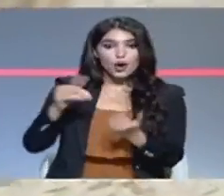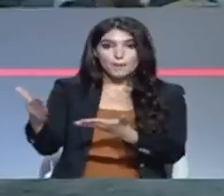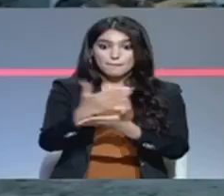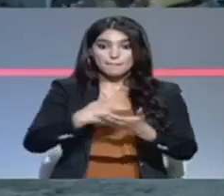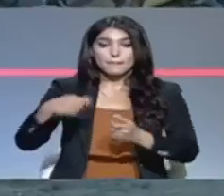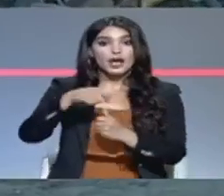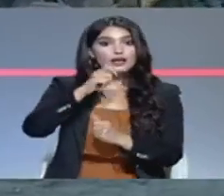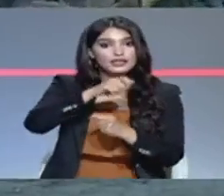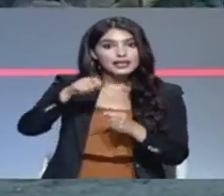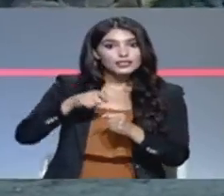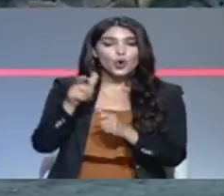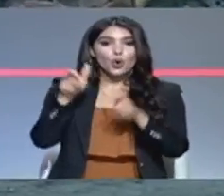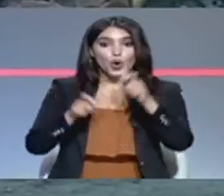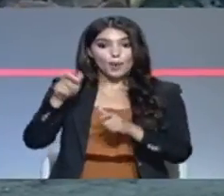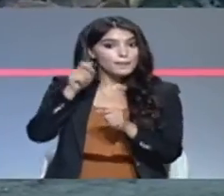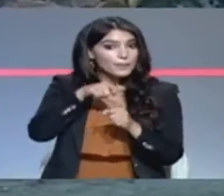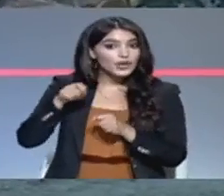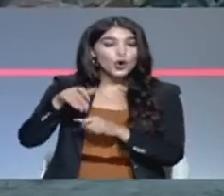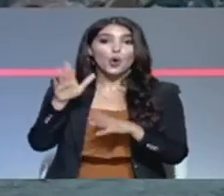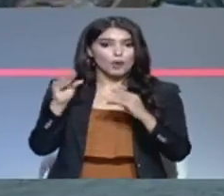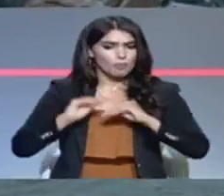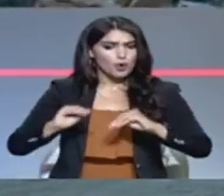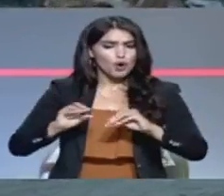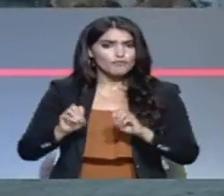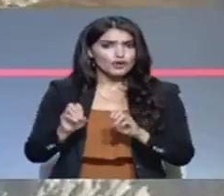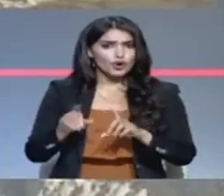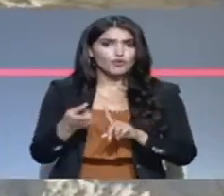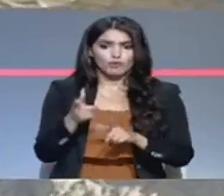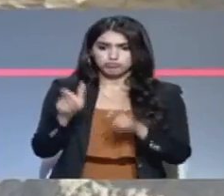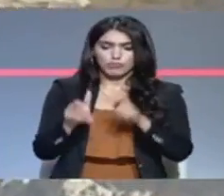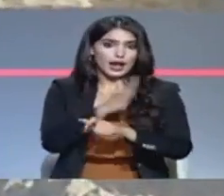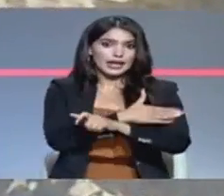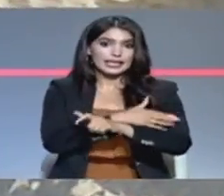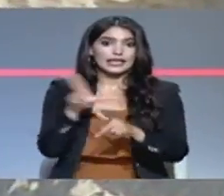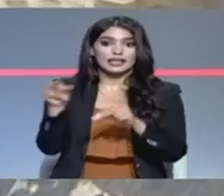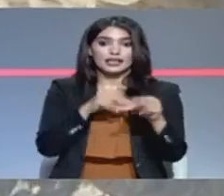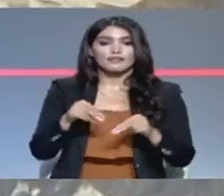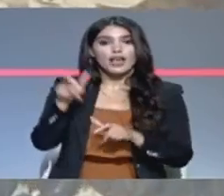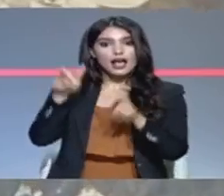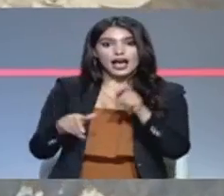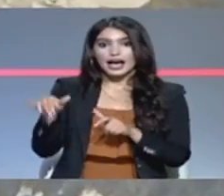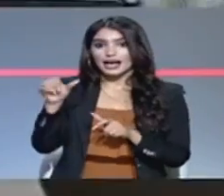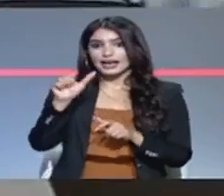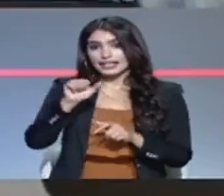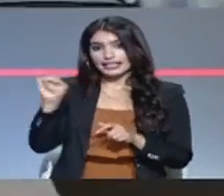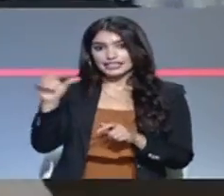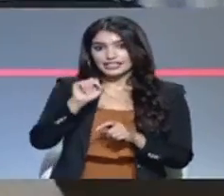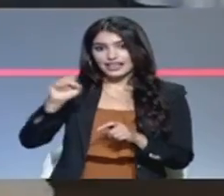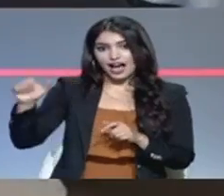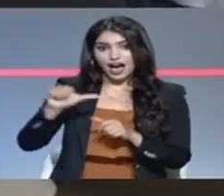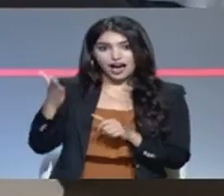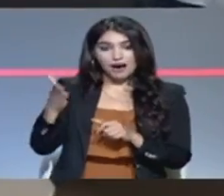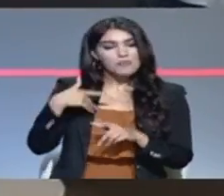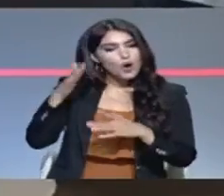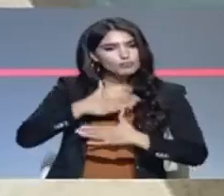الأعمال لفنانين، منهم من هو أكاديمي ومنهم من هو عصامي، مثل الفنان عيسى الحمروني الذي قاده عشقه لهذا